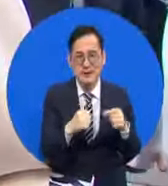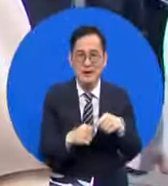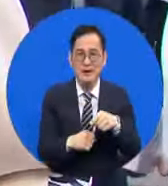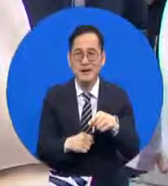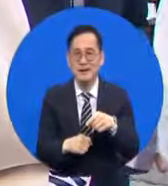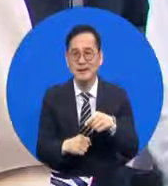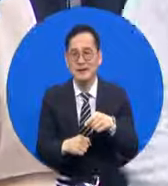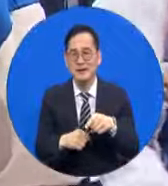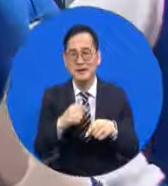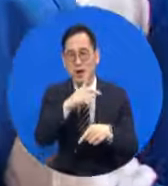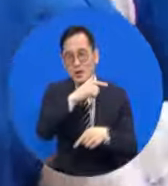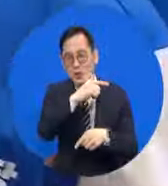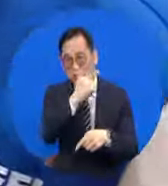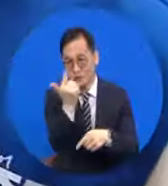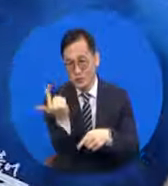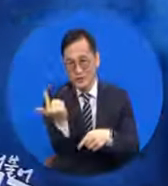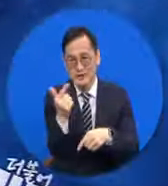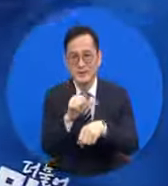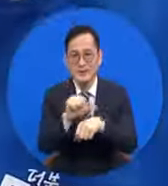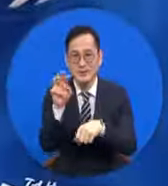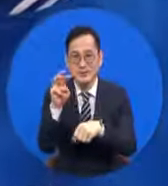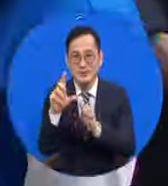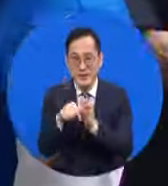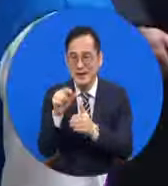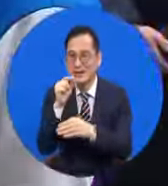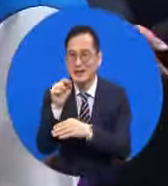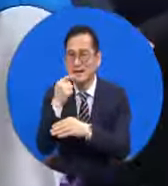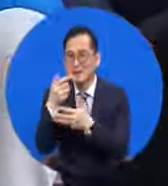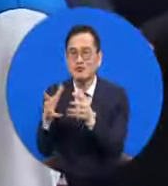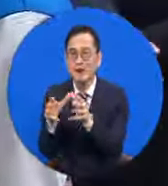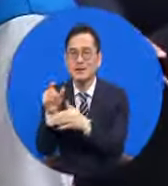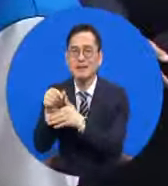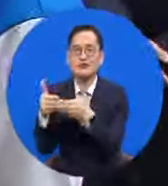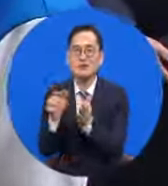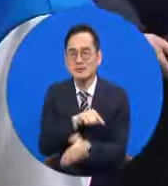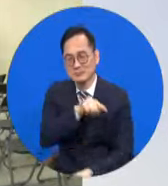예정입니다. 지금까지 인천 계양에서 채널A 뉴스 홍란입니다.